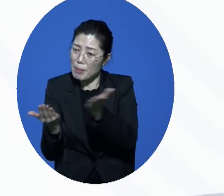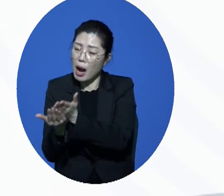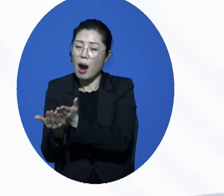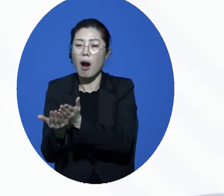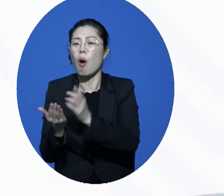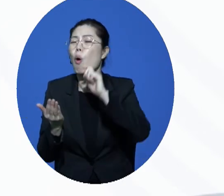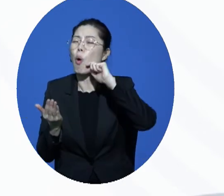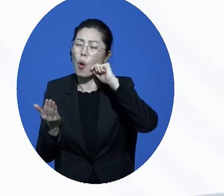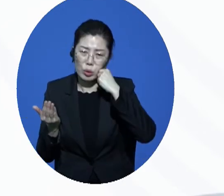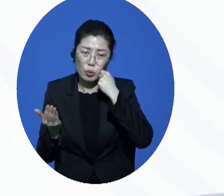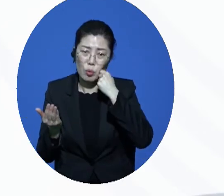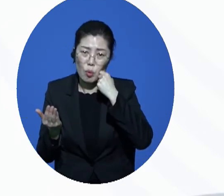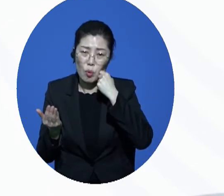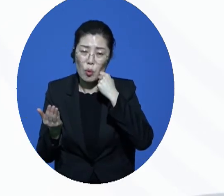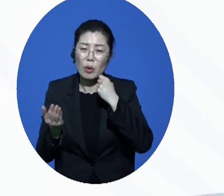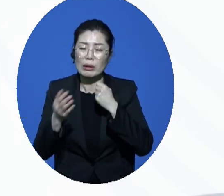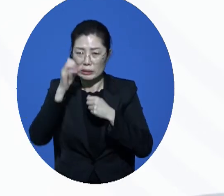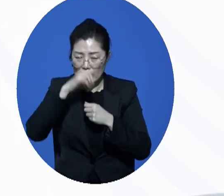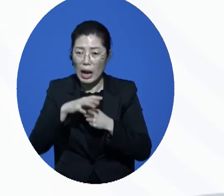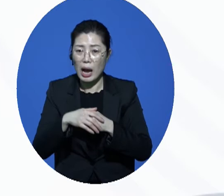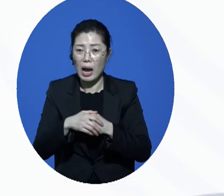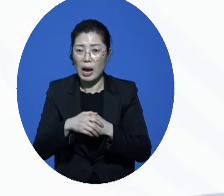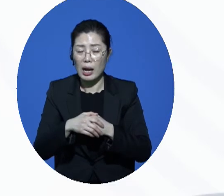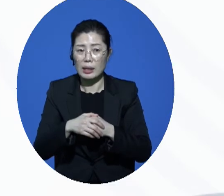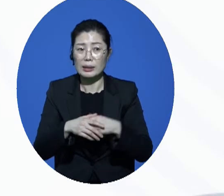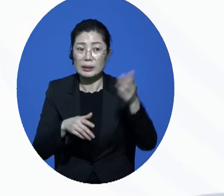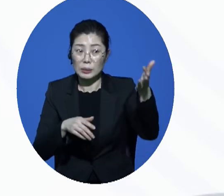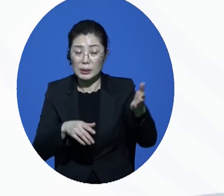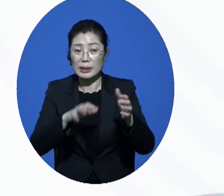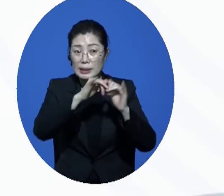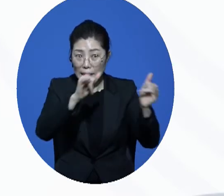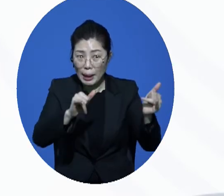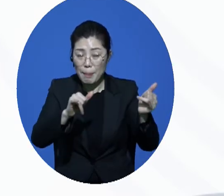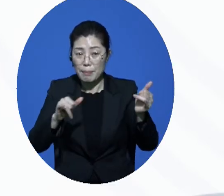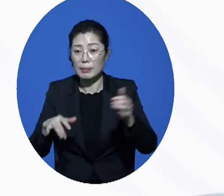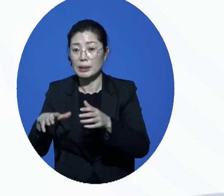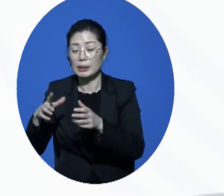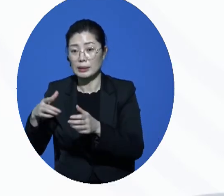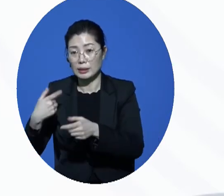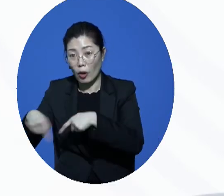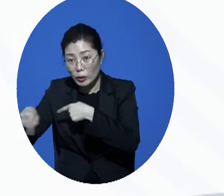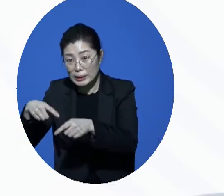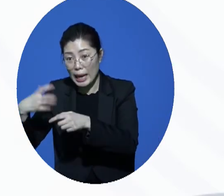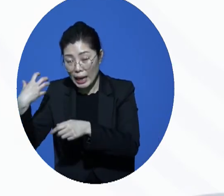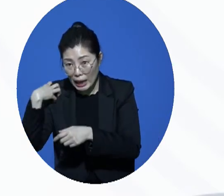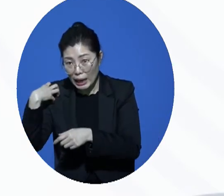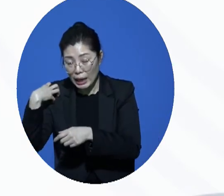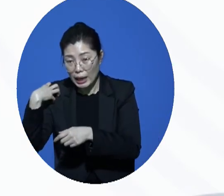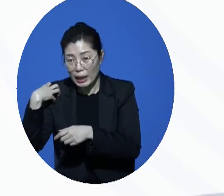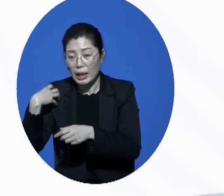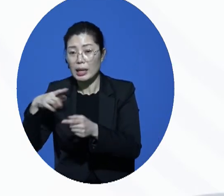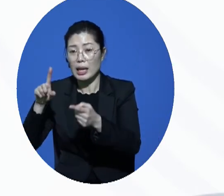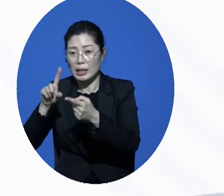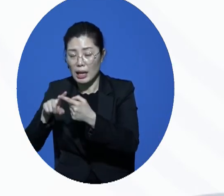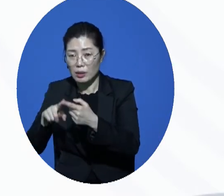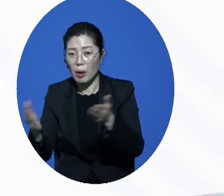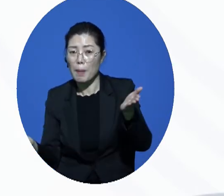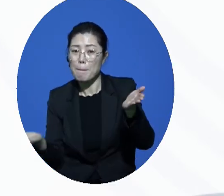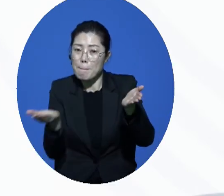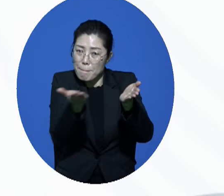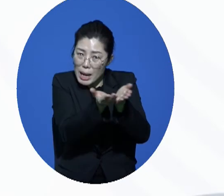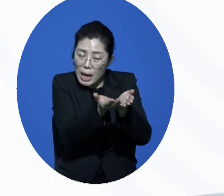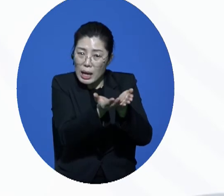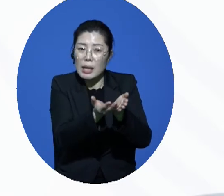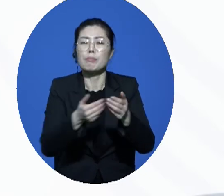것입니다. 사람을 대책에 맞추는 게 아니라 사람에게 대책이 맞춰지는 것이 필요합니다. 저희가 이